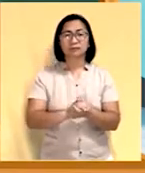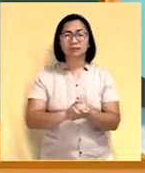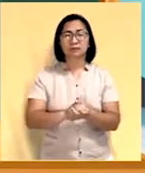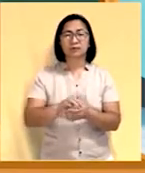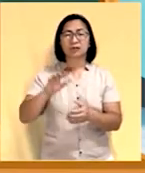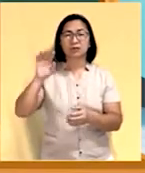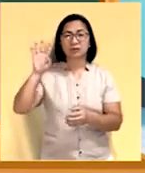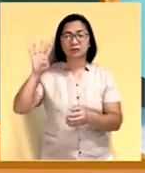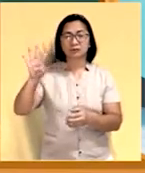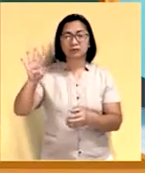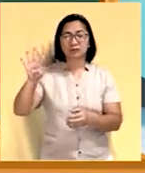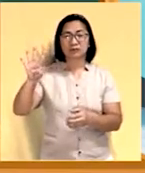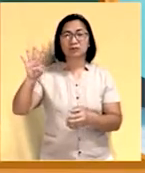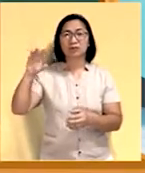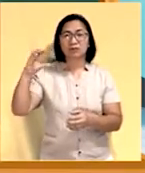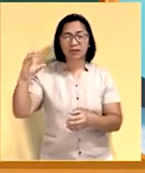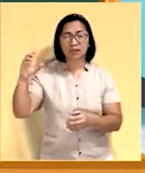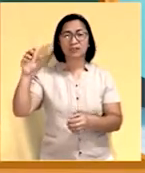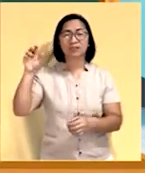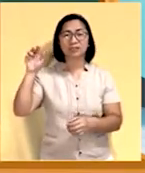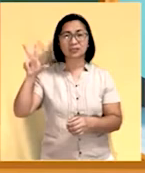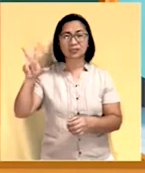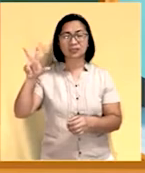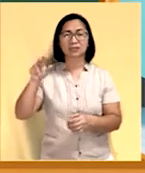magiging 403.